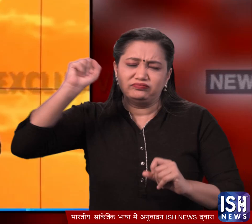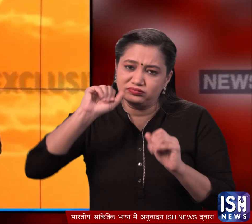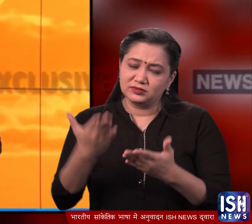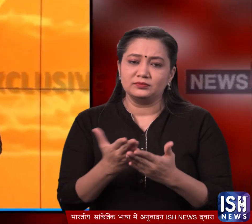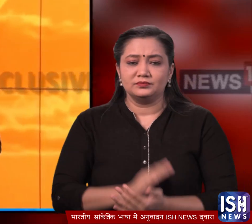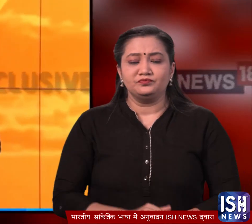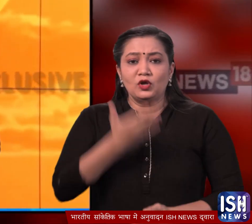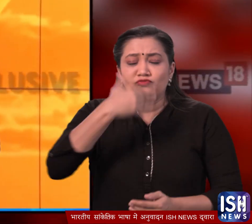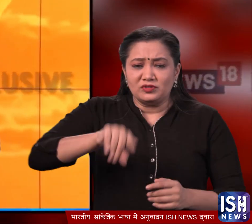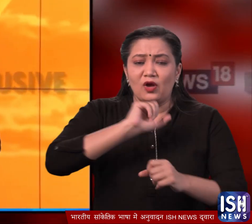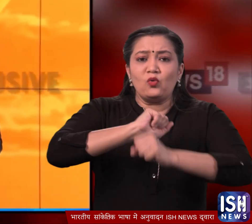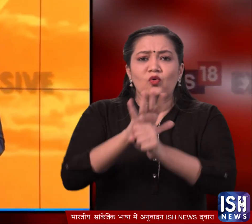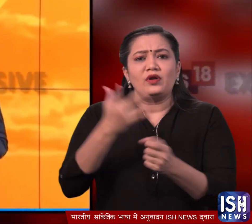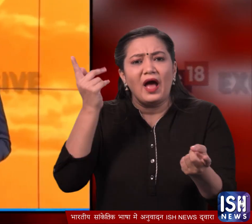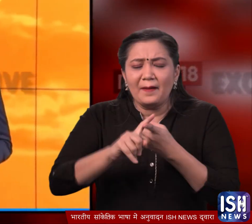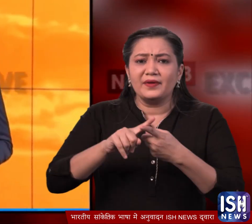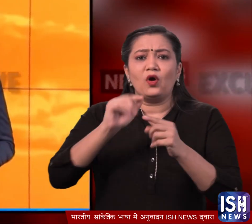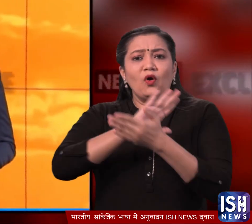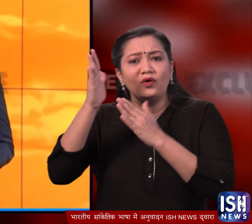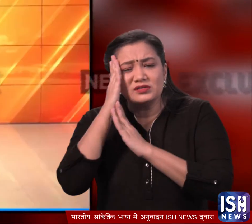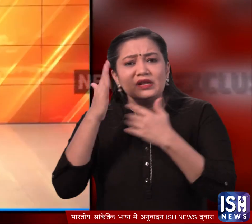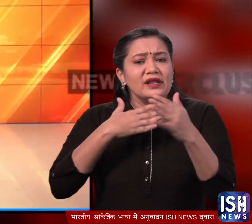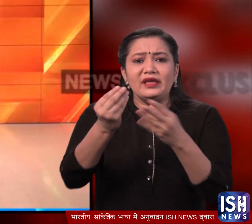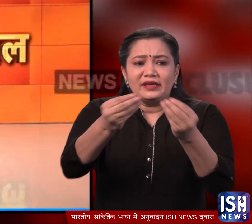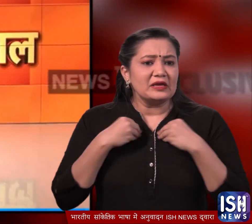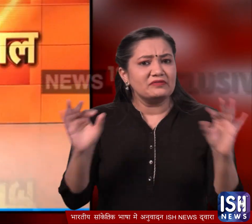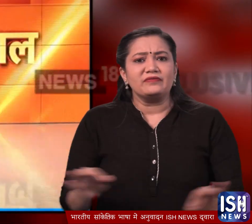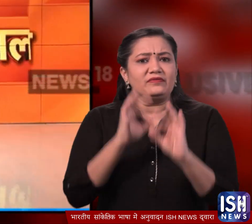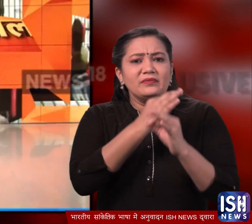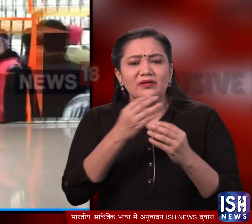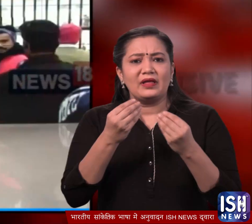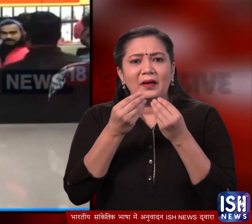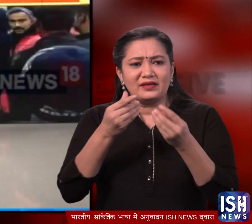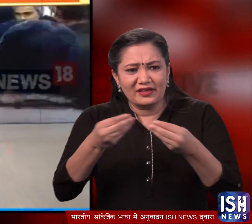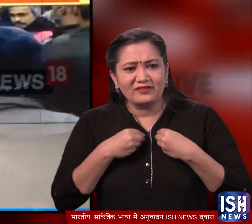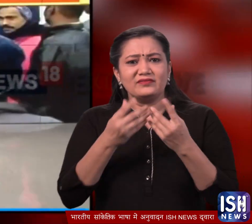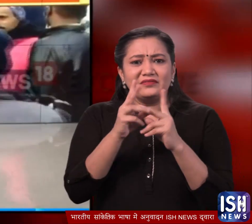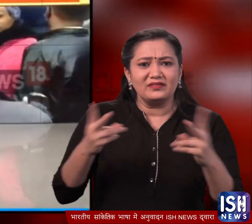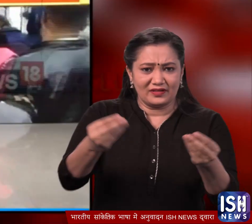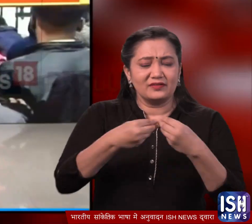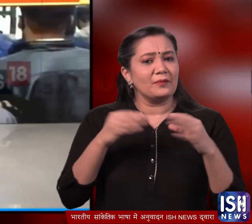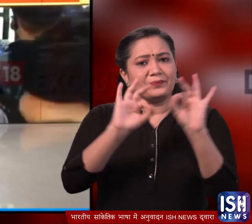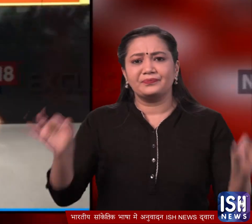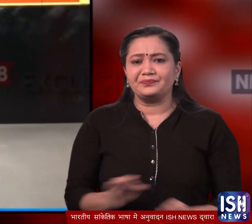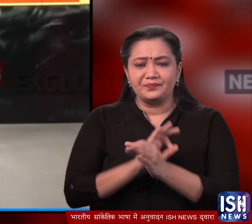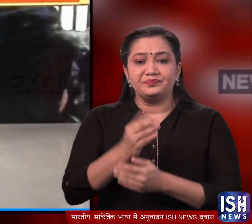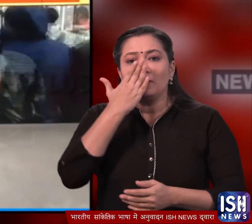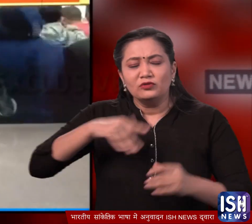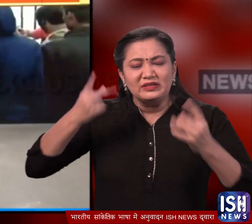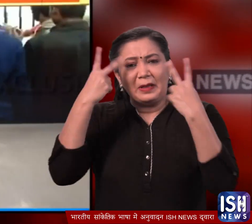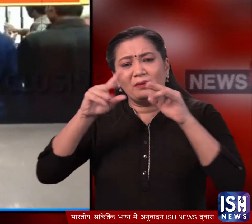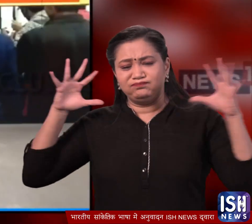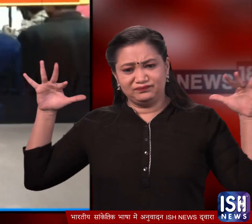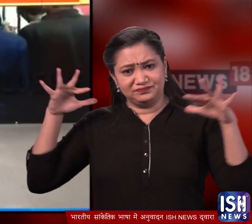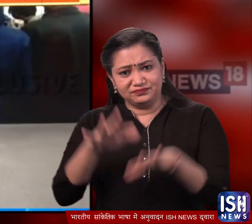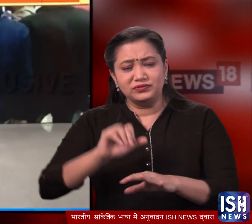बिहार के भागलपुर में हॉस्टल में सुविधाओं की मांग पर छात्रों ने जमकर बवाल किया। छात्रों ने आरोप लगाया कि कोरोना संकट के बावजूद उन्हें हॉस्टल में